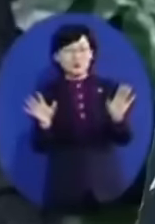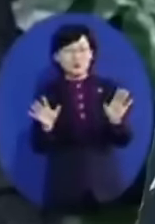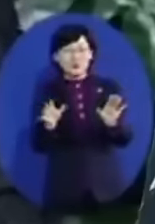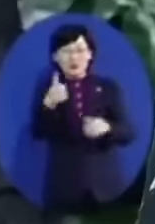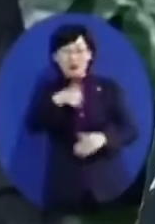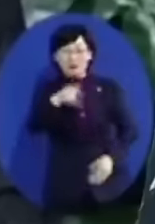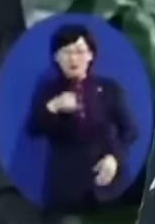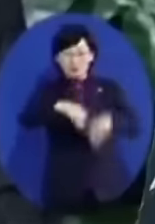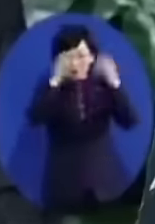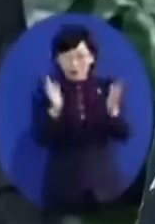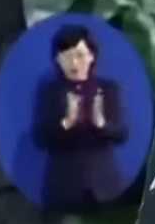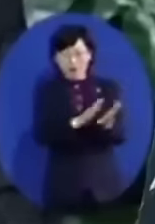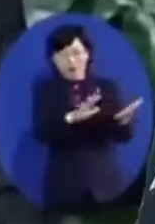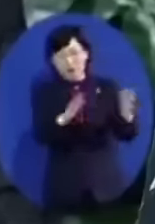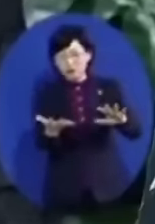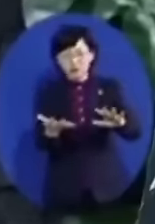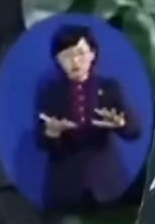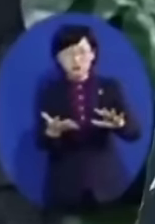자식들 다 죽고